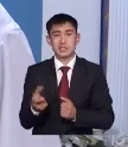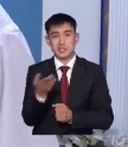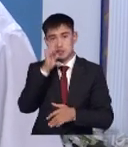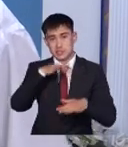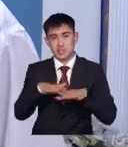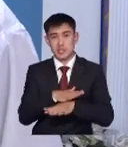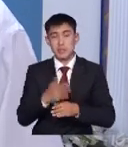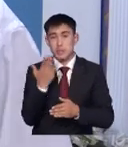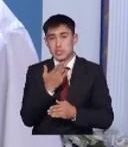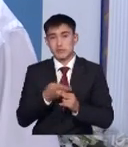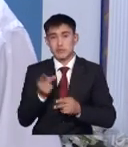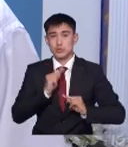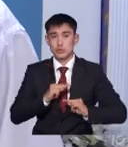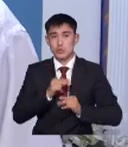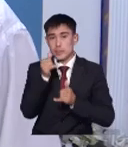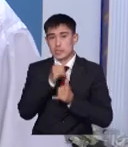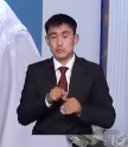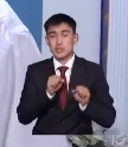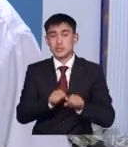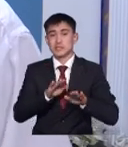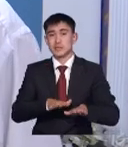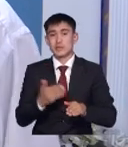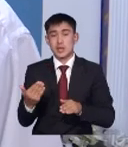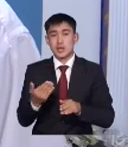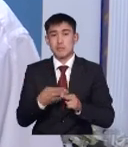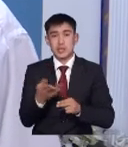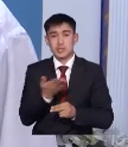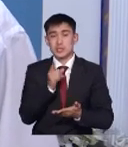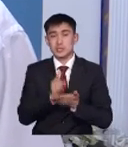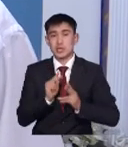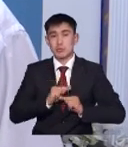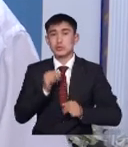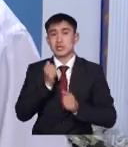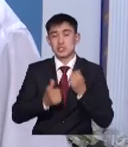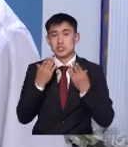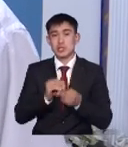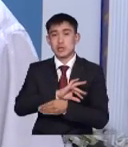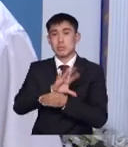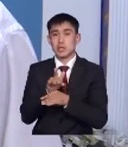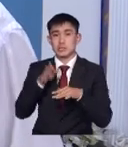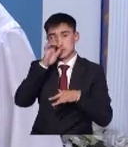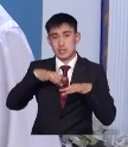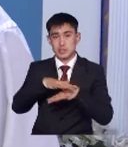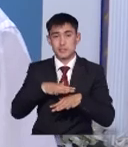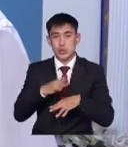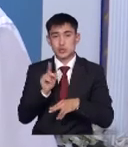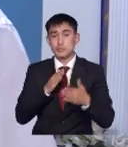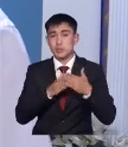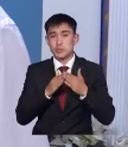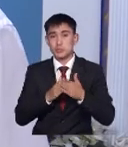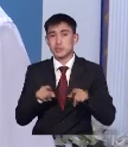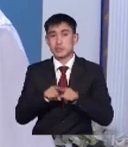нашей страны, прочитав эти труды, не сможет остаться равнодушным. И мы должны работать каждый день на благо нашей страны, чтобы не